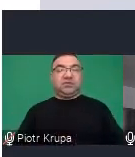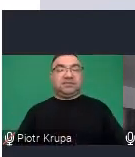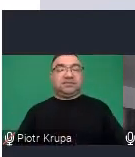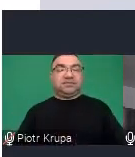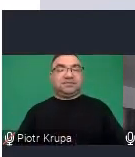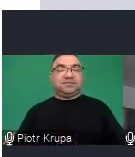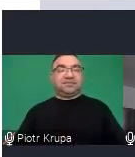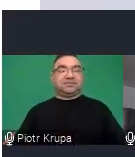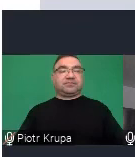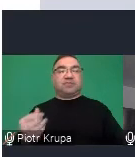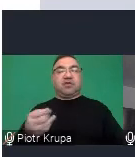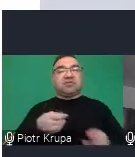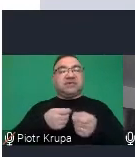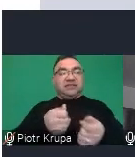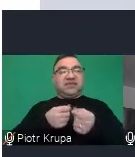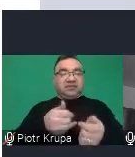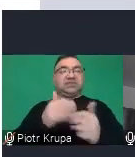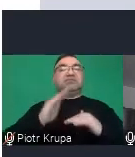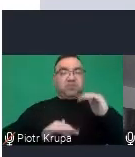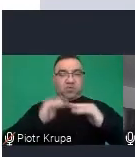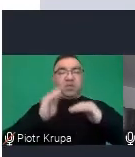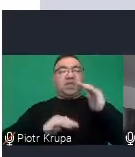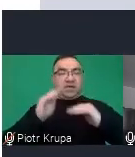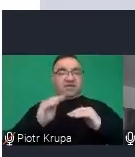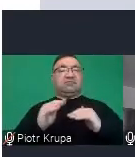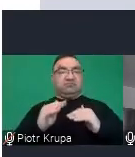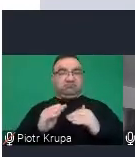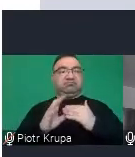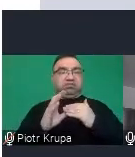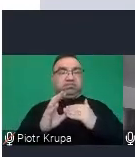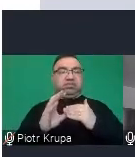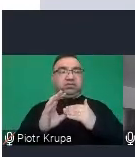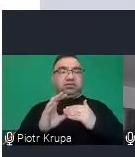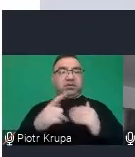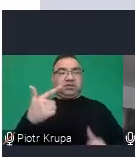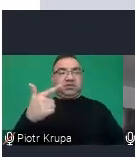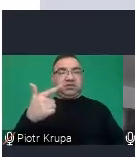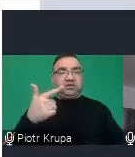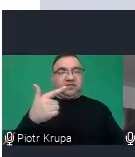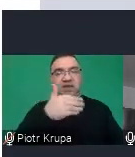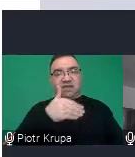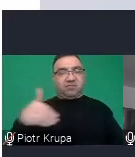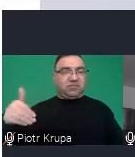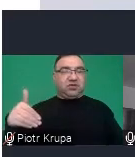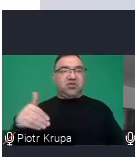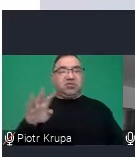zł. Nakłady inwestycyjne na budowę tejże instalacji były na poziomie 2